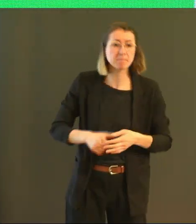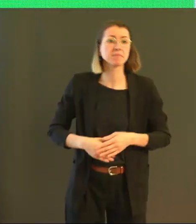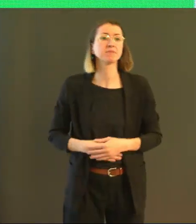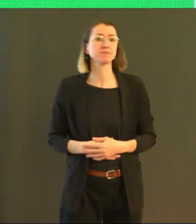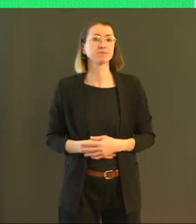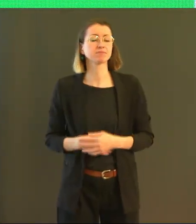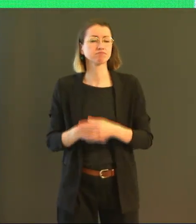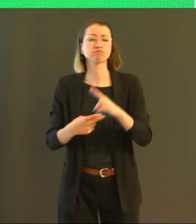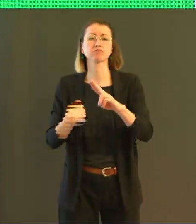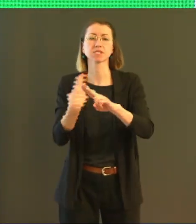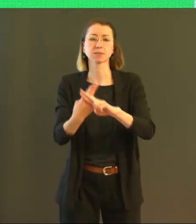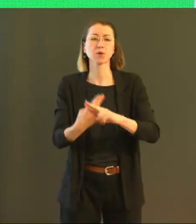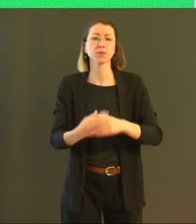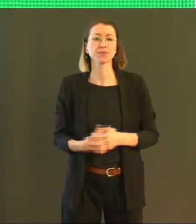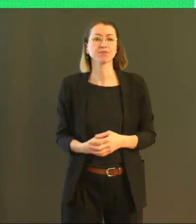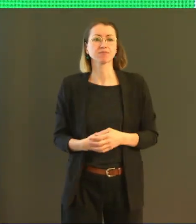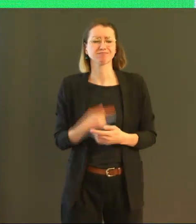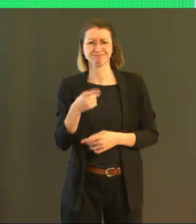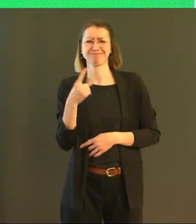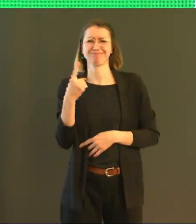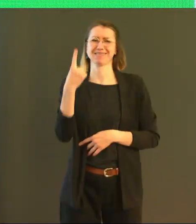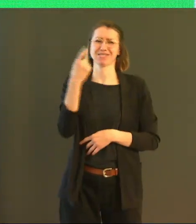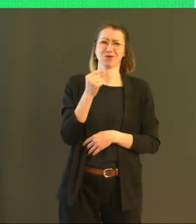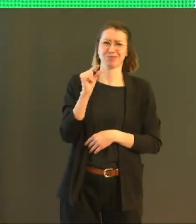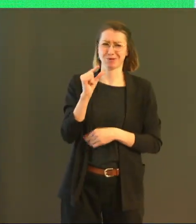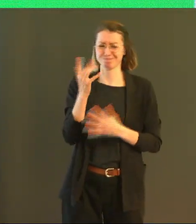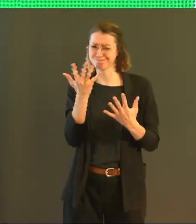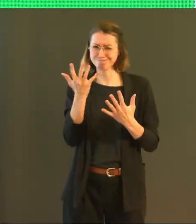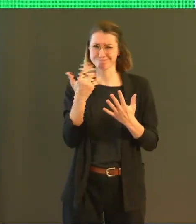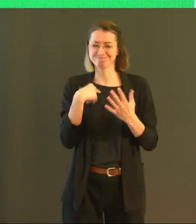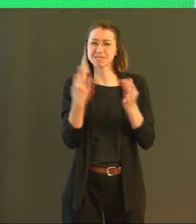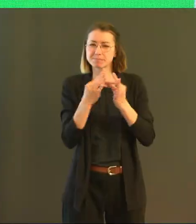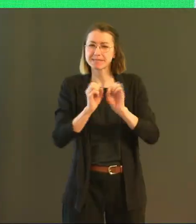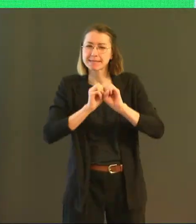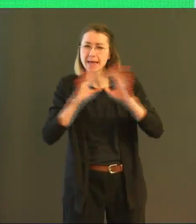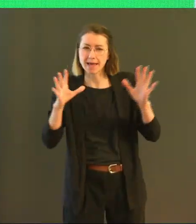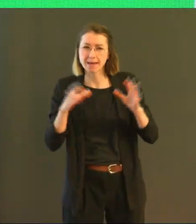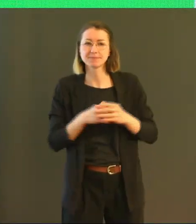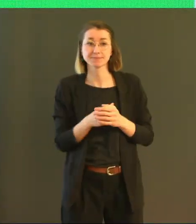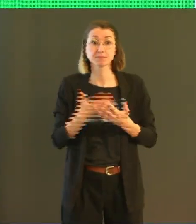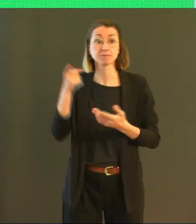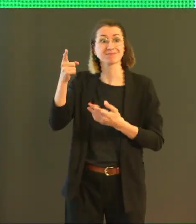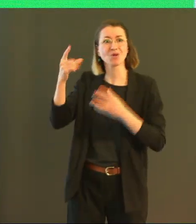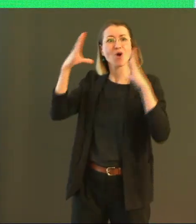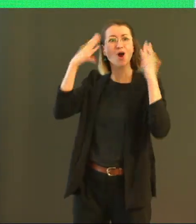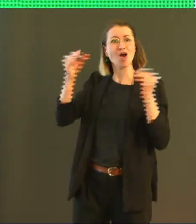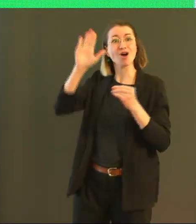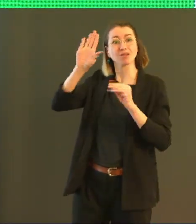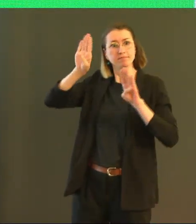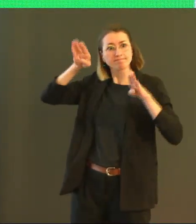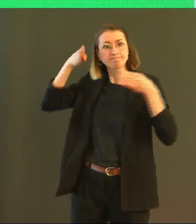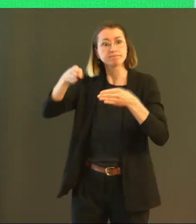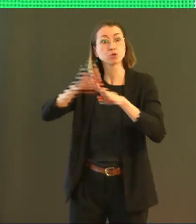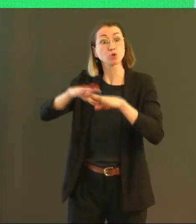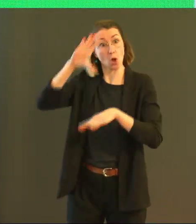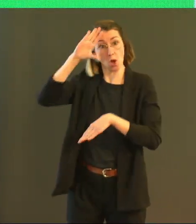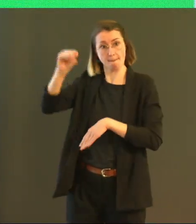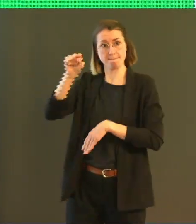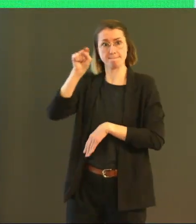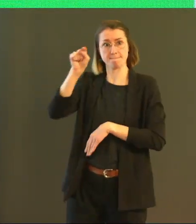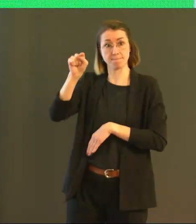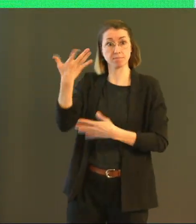fait qu' on a estimé au pays bac pour l'entièreté de la population masculine pas simplement les gens qui ont fait le virus